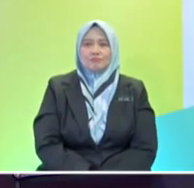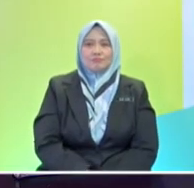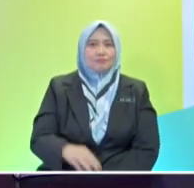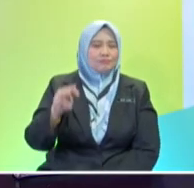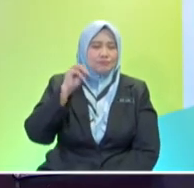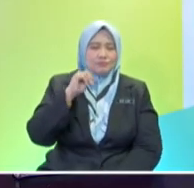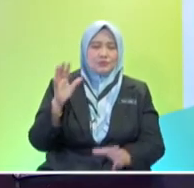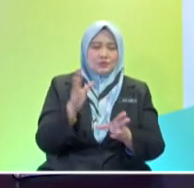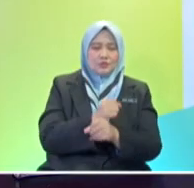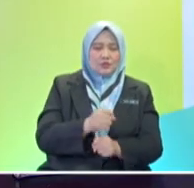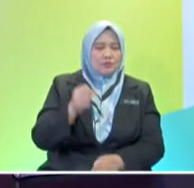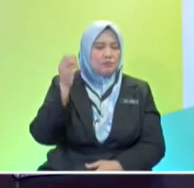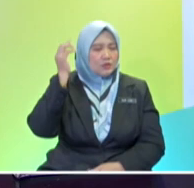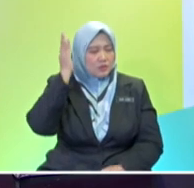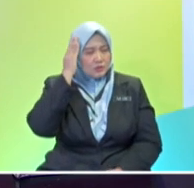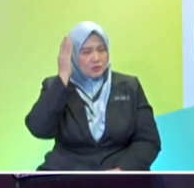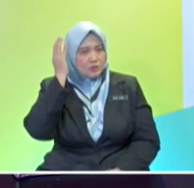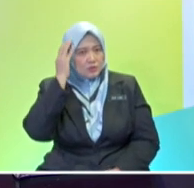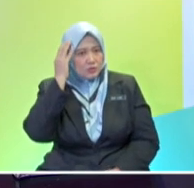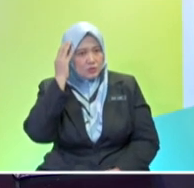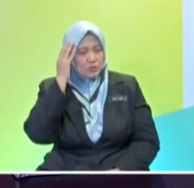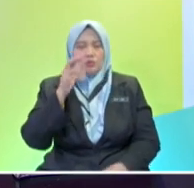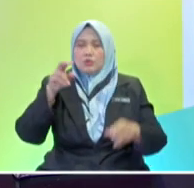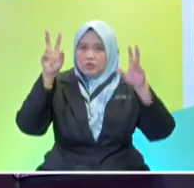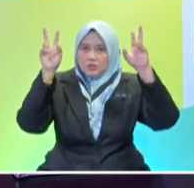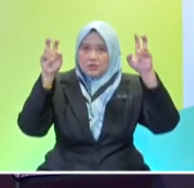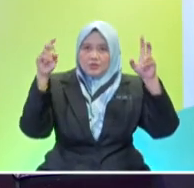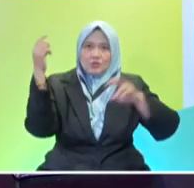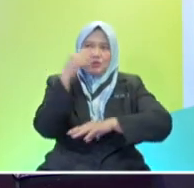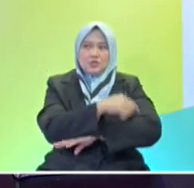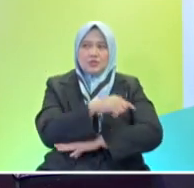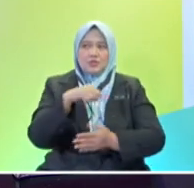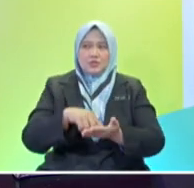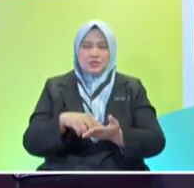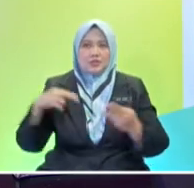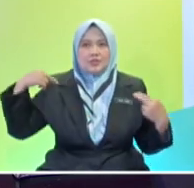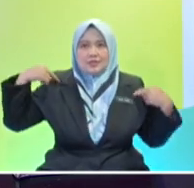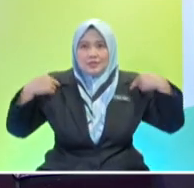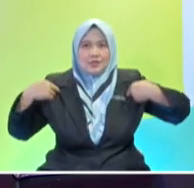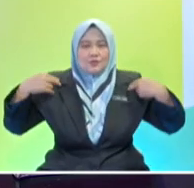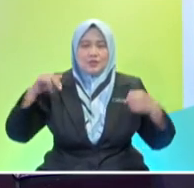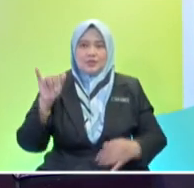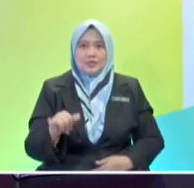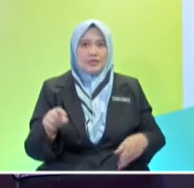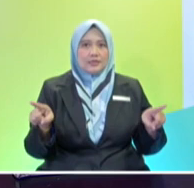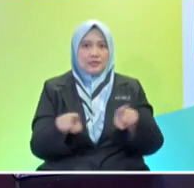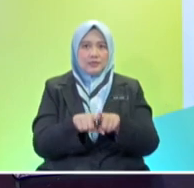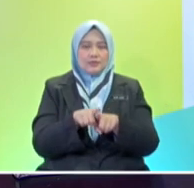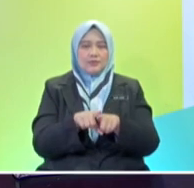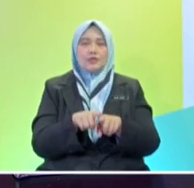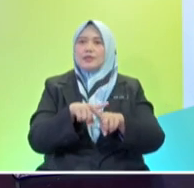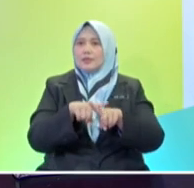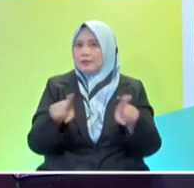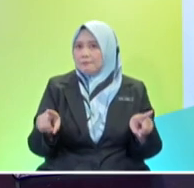iaitu haiwan yang sama tetapi tidak serupa. Betul ke? Betul cikgu. Sama tapi tak serupa.